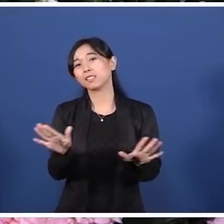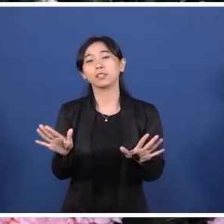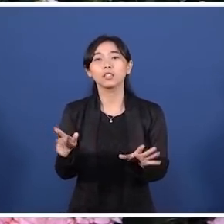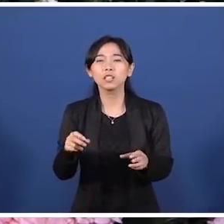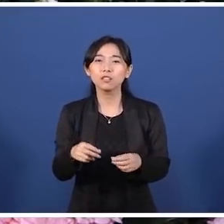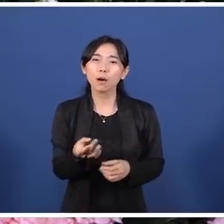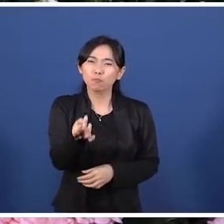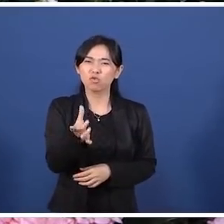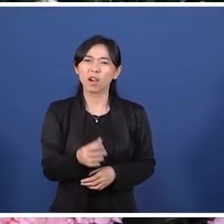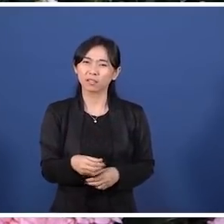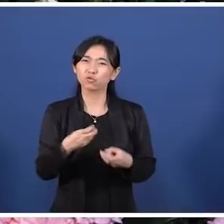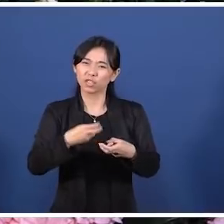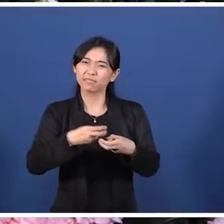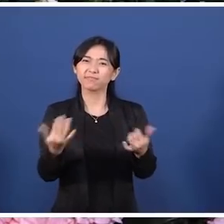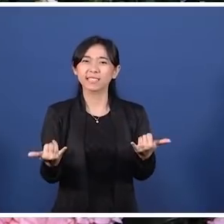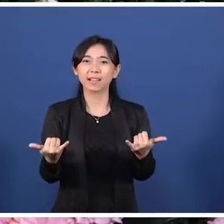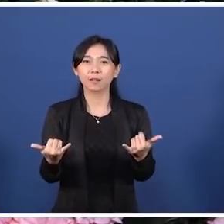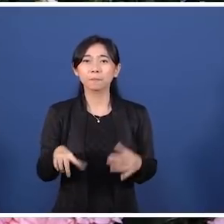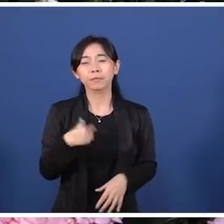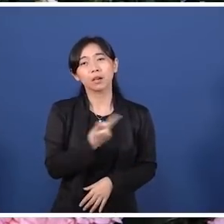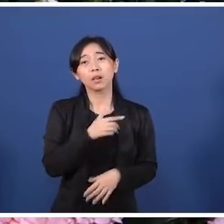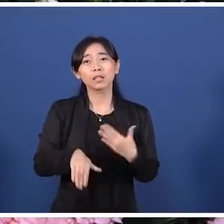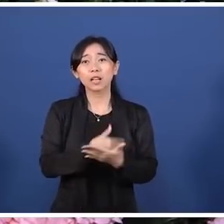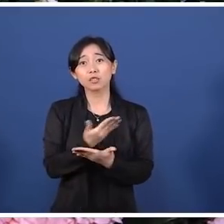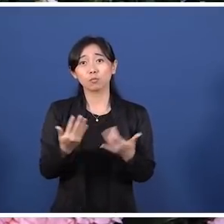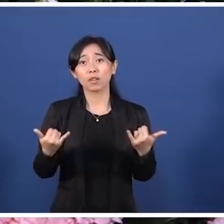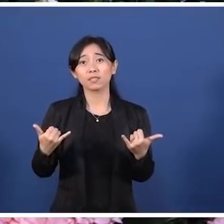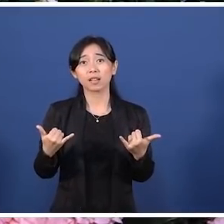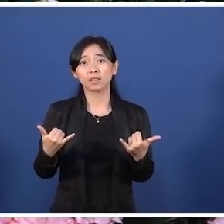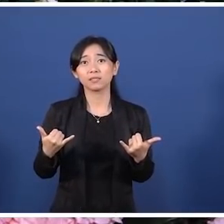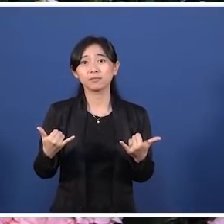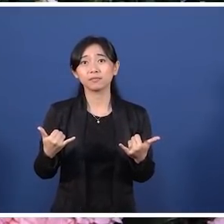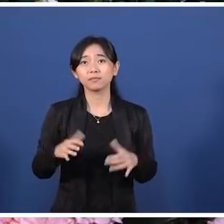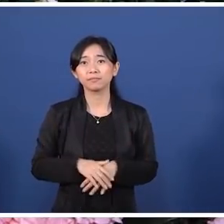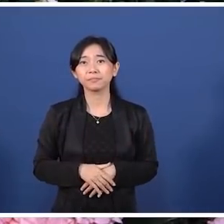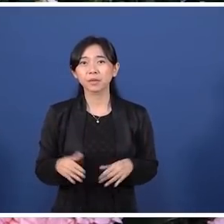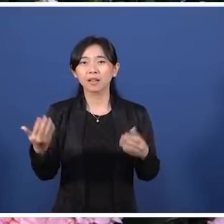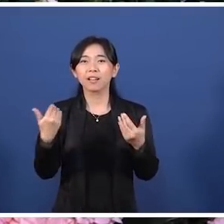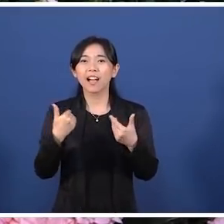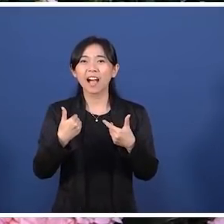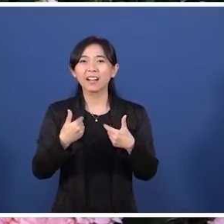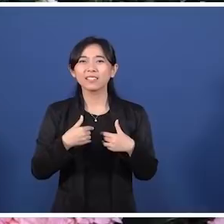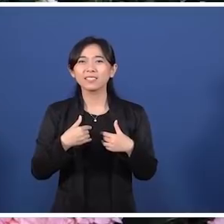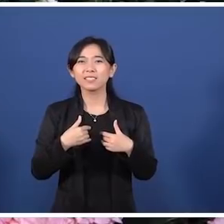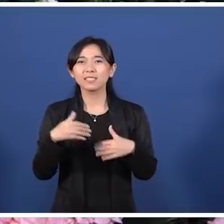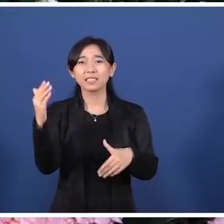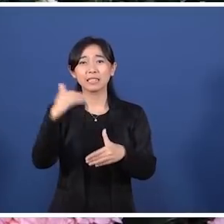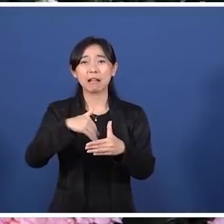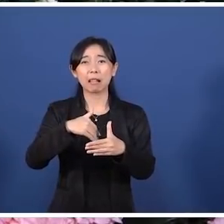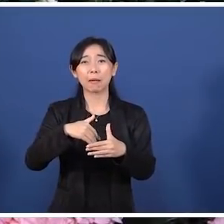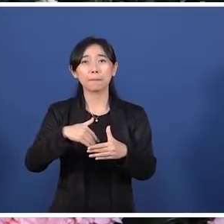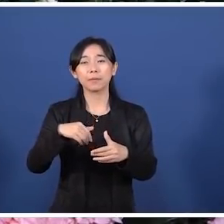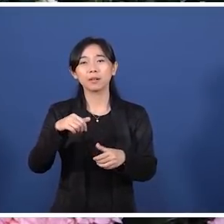di tengah-tengah peristiwa di mana kita semua pada saat ini mungkin masih ada di dalam keadaan yang tidak